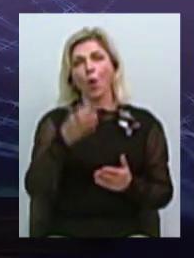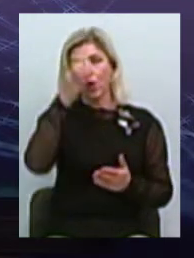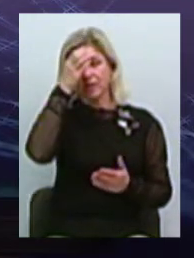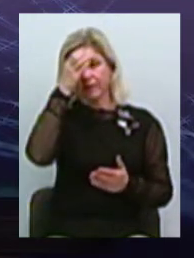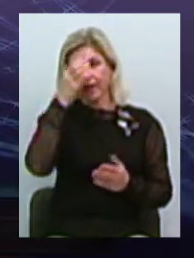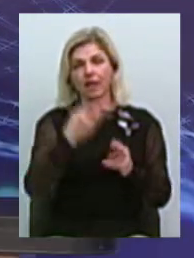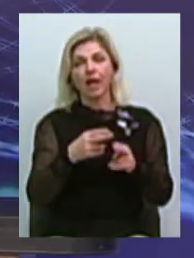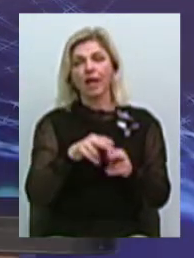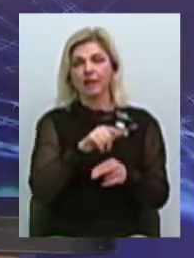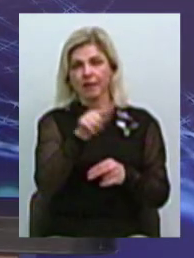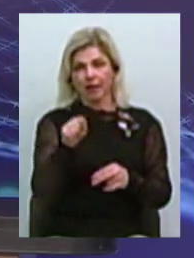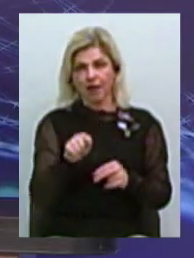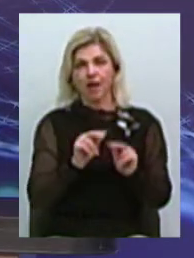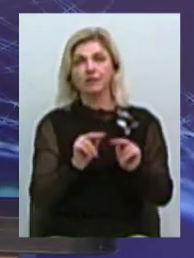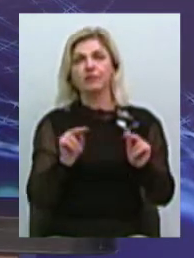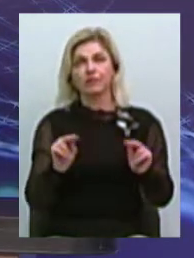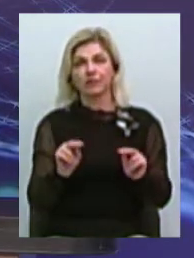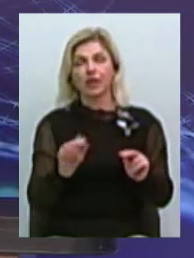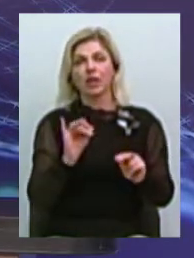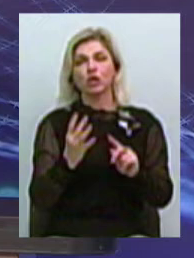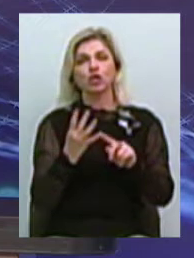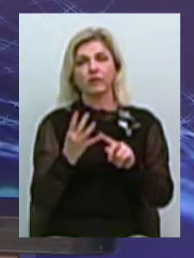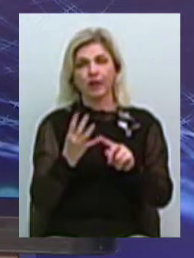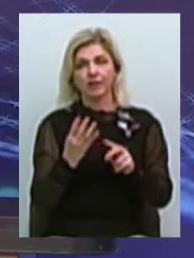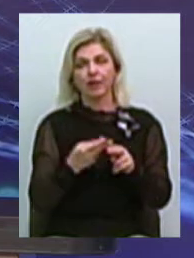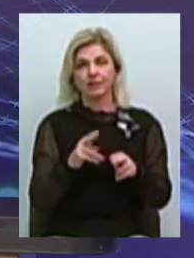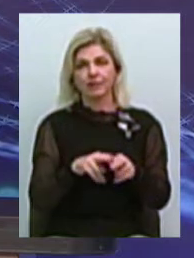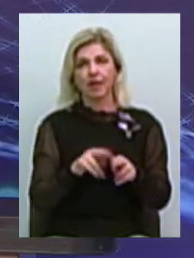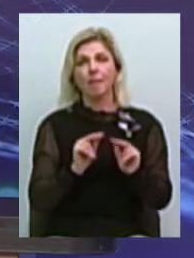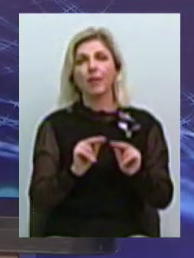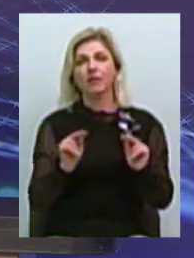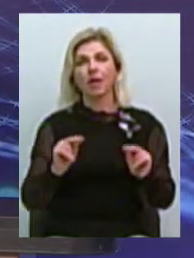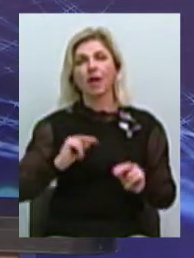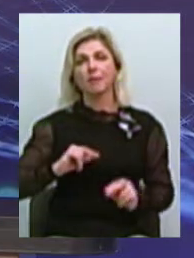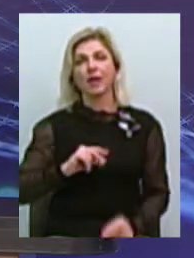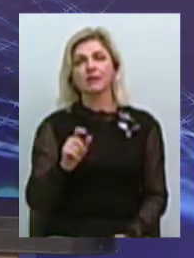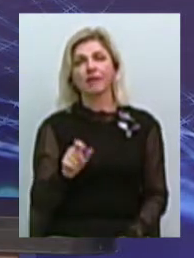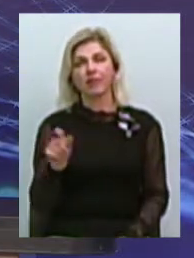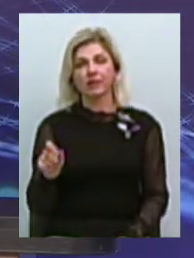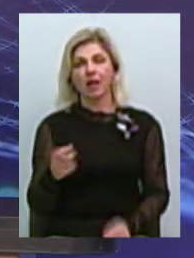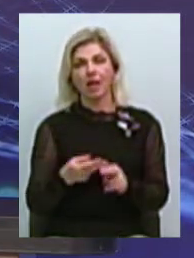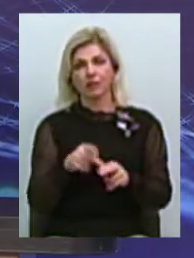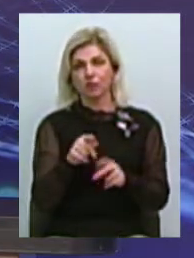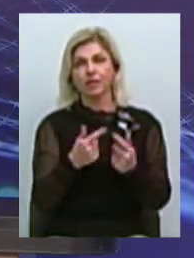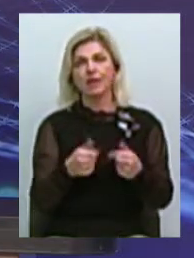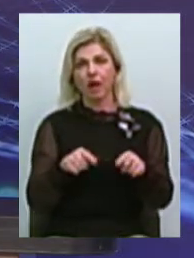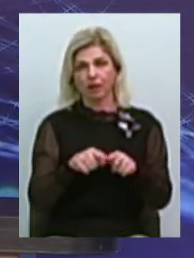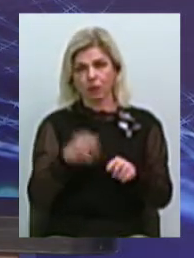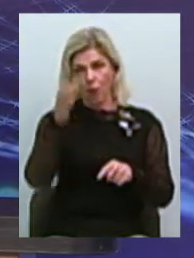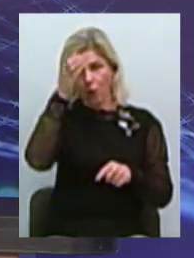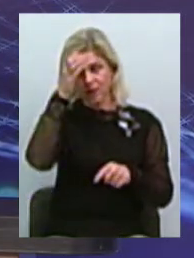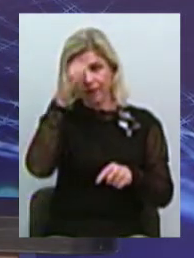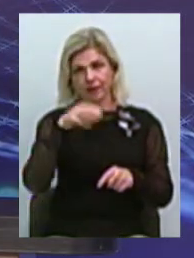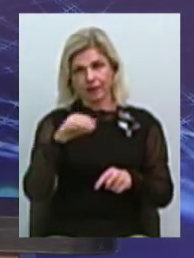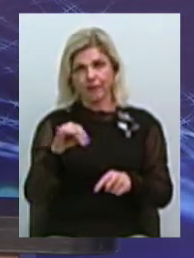даного закладу освіти. І четверта складова – це безпосередньо педагогічні працівники даного закладу освіти.